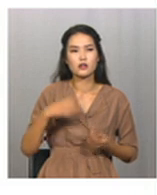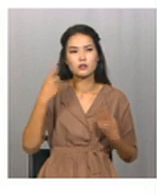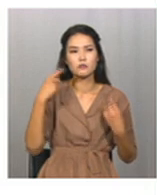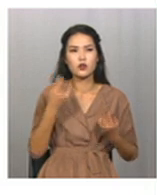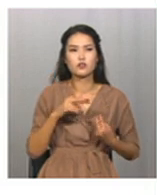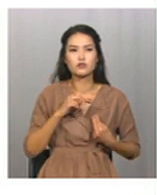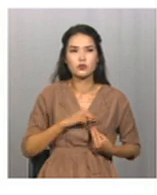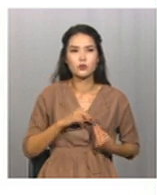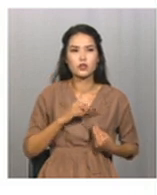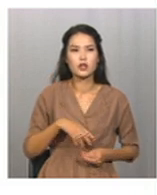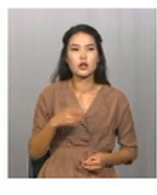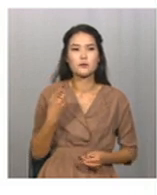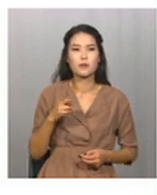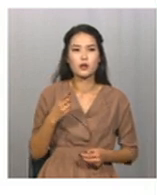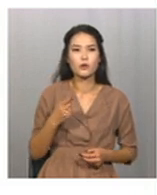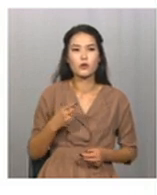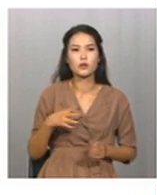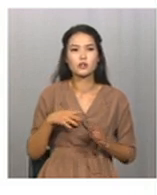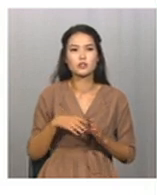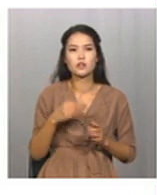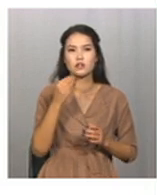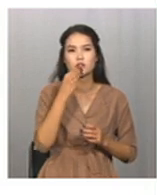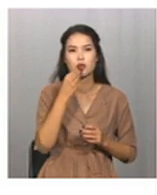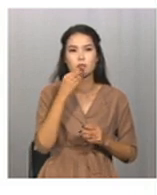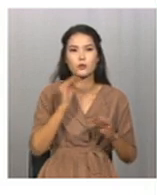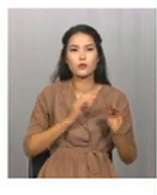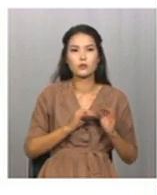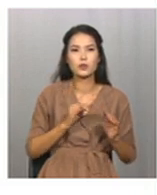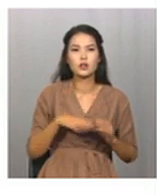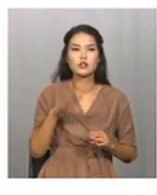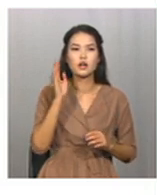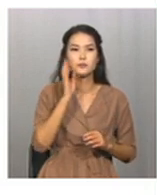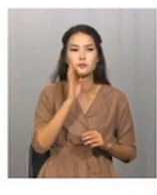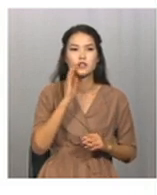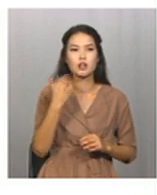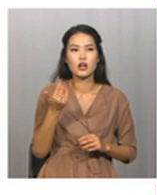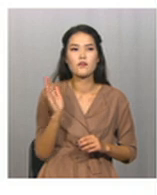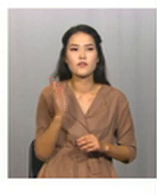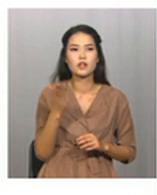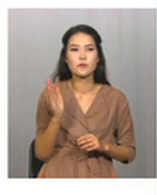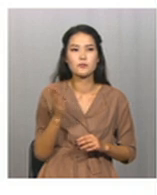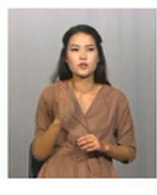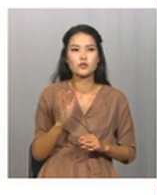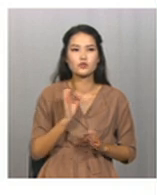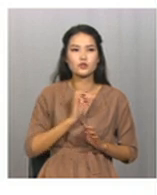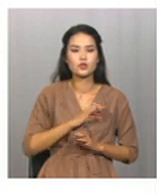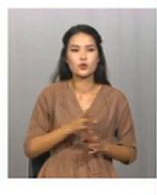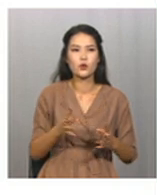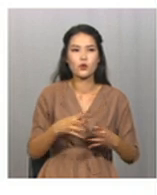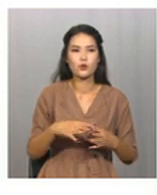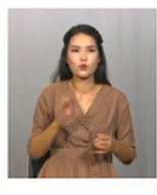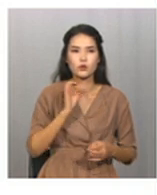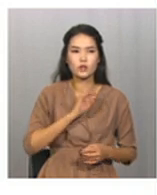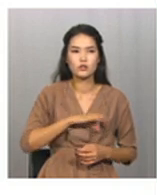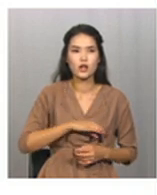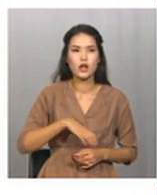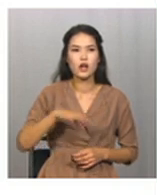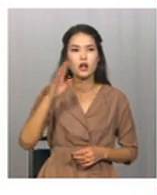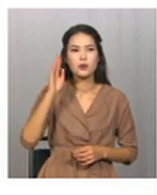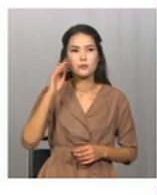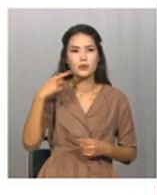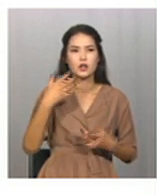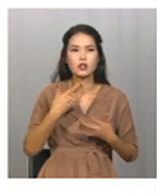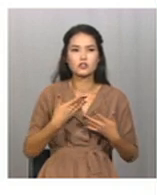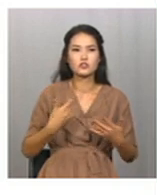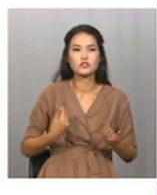шаруашылығында биологиялық белсенді тамақ қоспалары мен минералды витаминдерді жүйелі қолданса, малдың